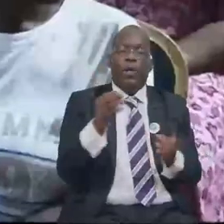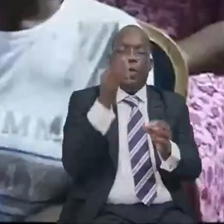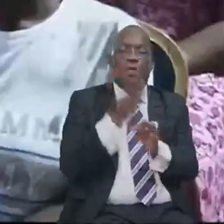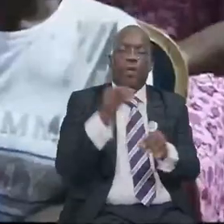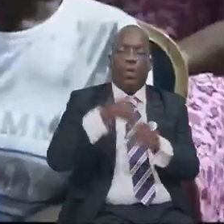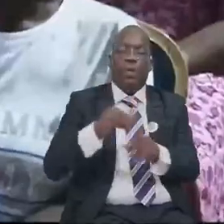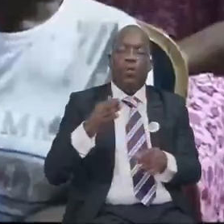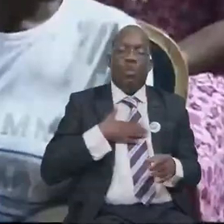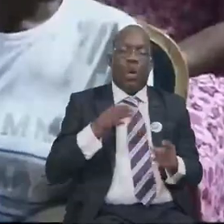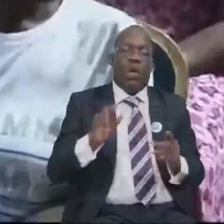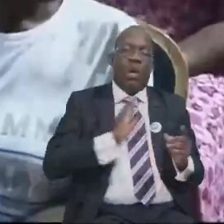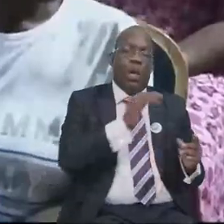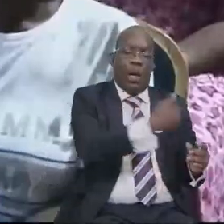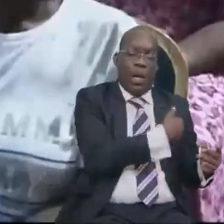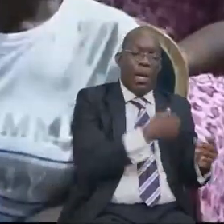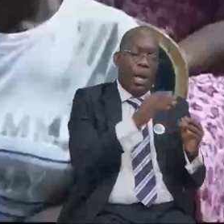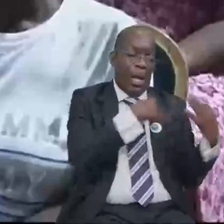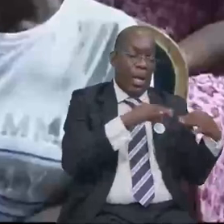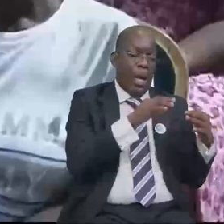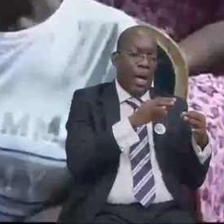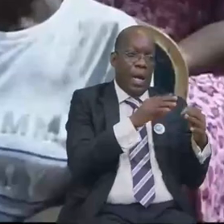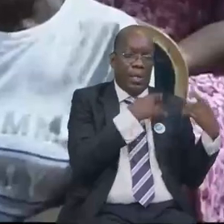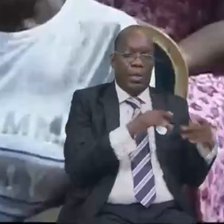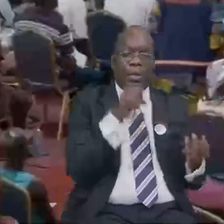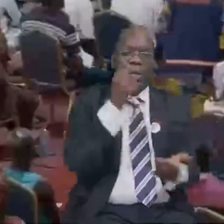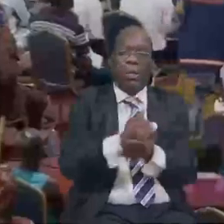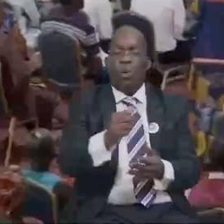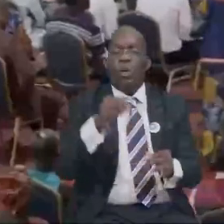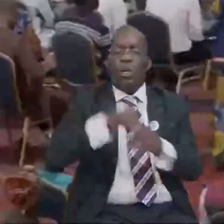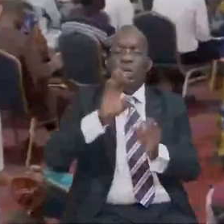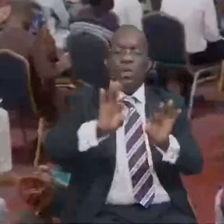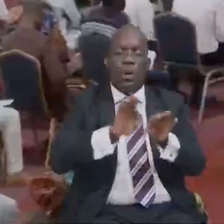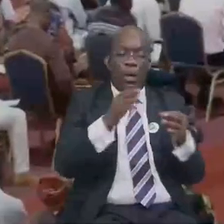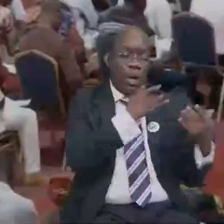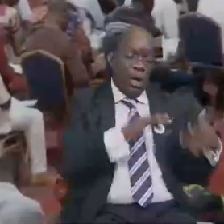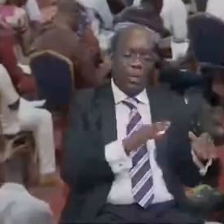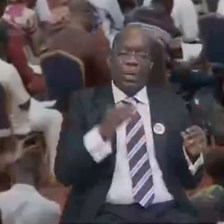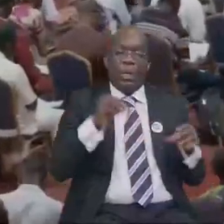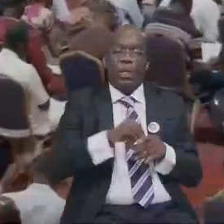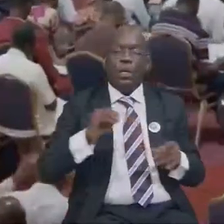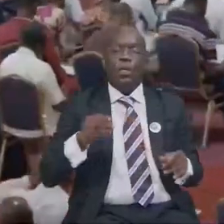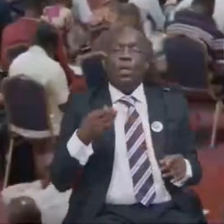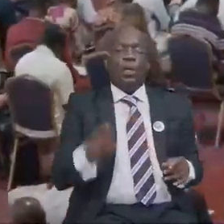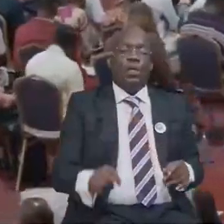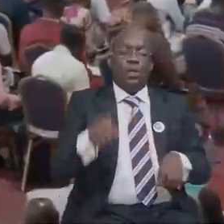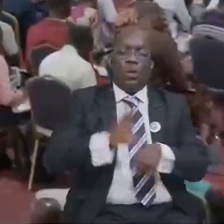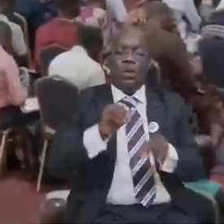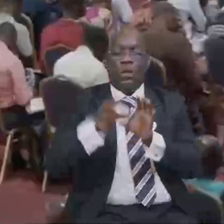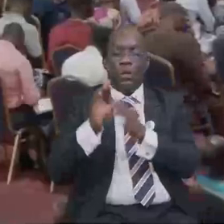cœur. Il trouvera la foi au nom de Jésus. Passons au deuxième point maintenant.